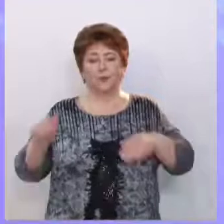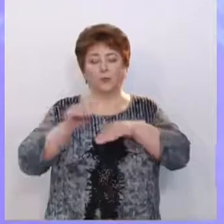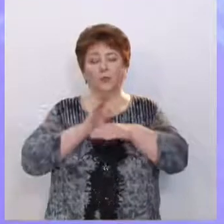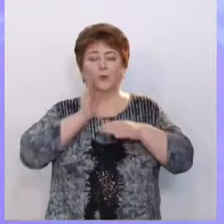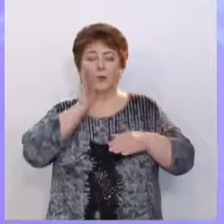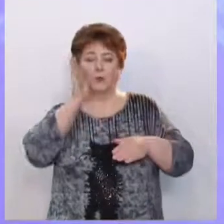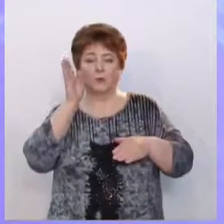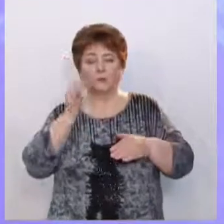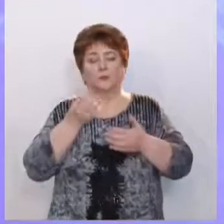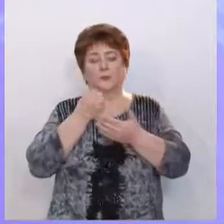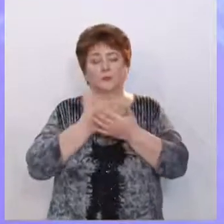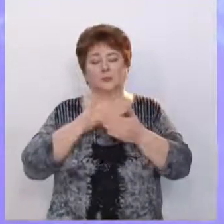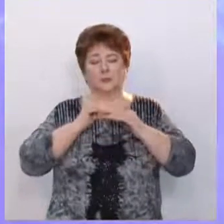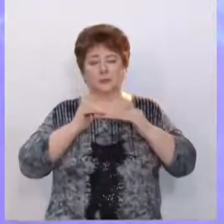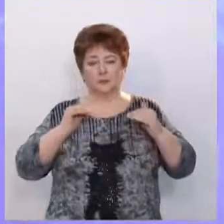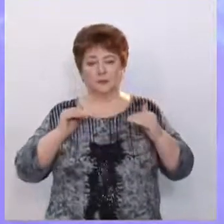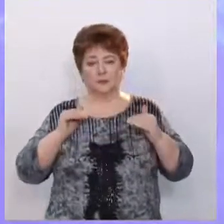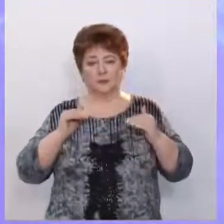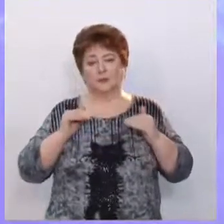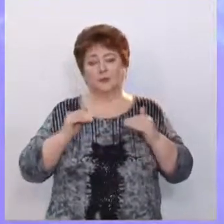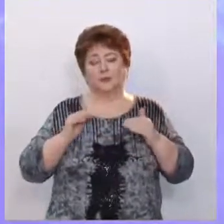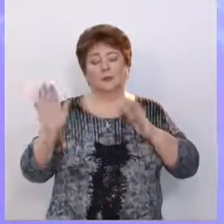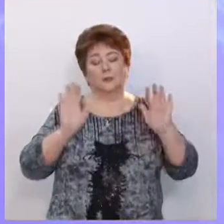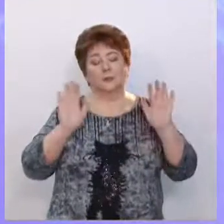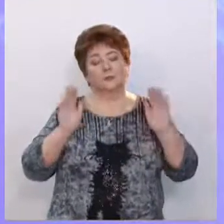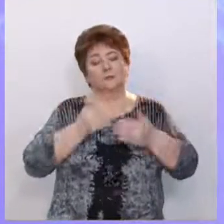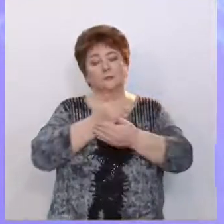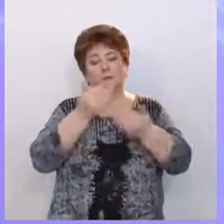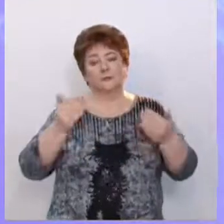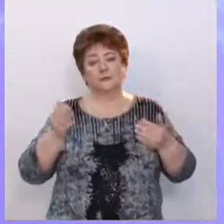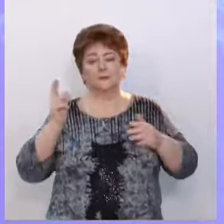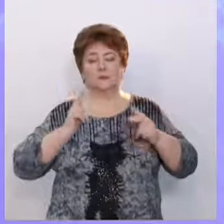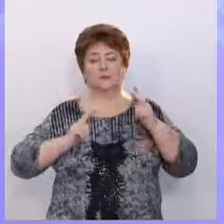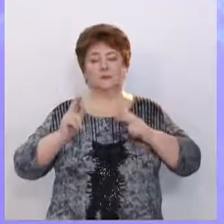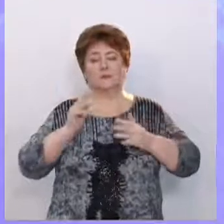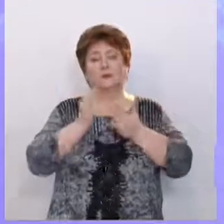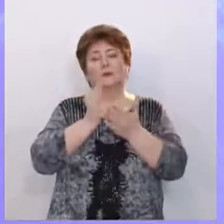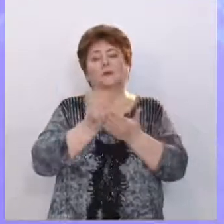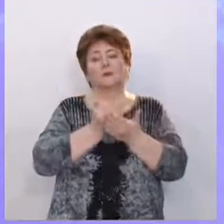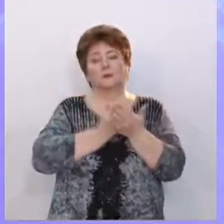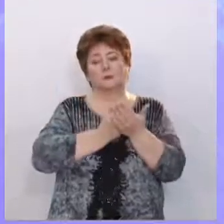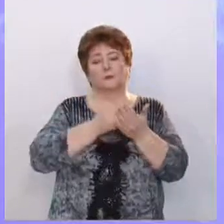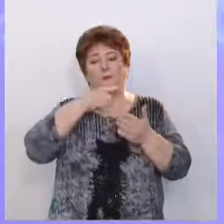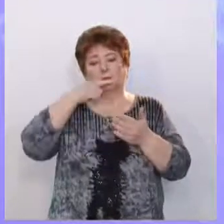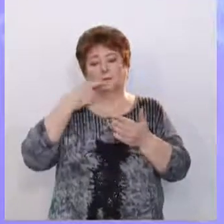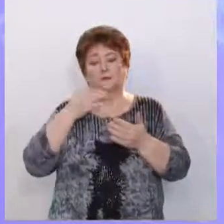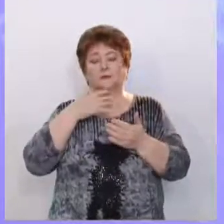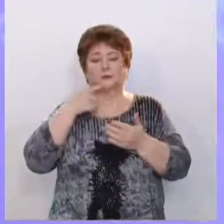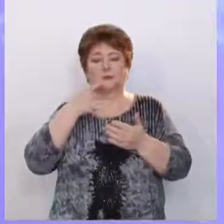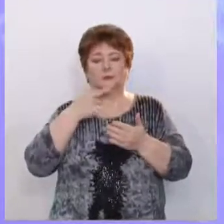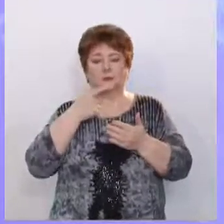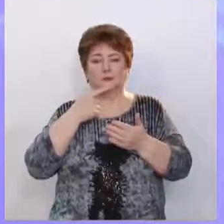Доброе утро, дорогие ребята! Приветствую вас на уроке русского языка.